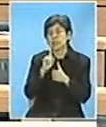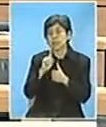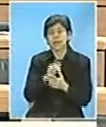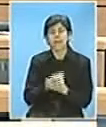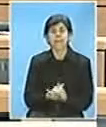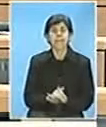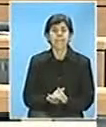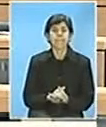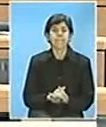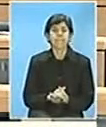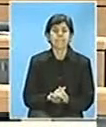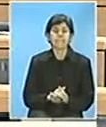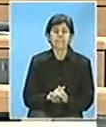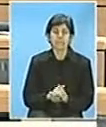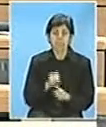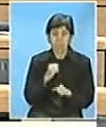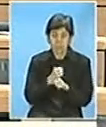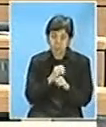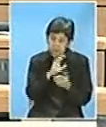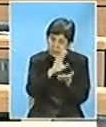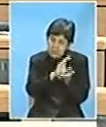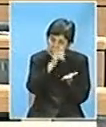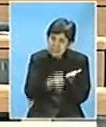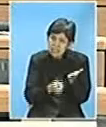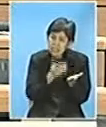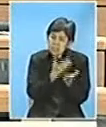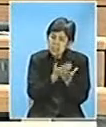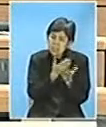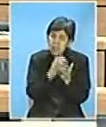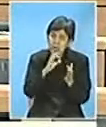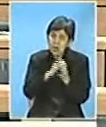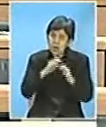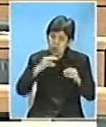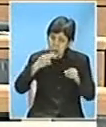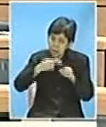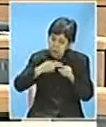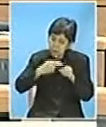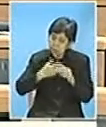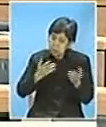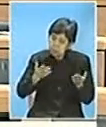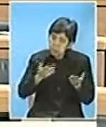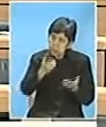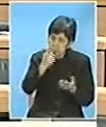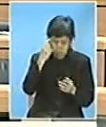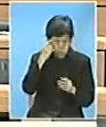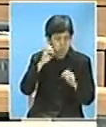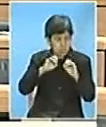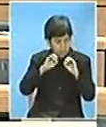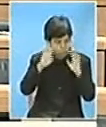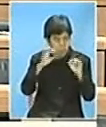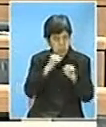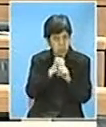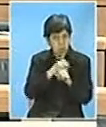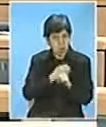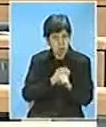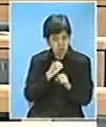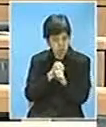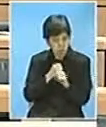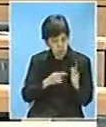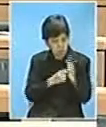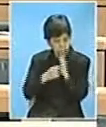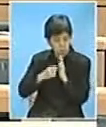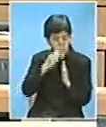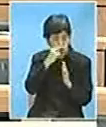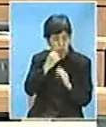กว่าการซ้อนต้นทุนนะครับโดยเฉพาะเรื่องนโยบายราคาพลังงานนั้นผมคิดว่าต้องให้ชัดเจนนะครับเพราะว่าเป็นการส่งสัญญาณอย่